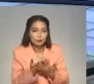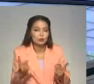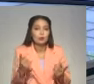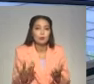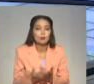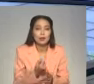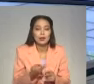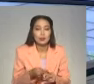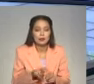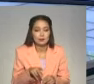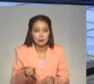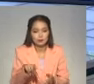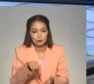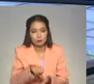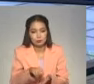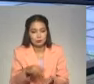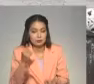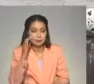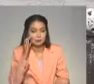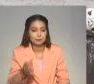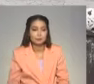этого эксперимента, расскажет моя коллега Ирина Якунина.